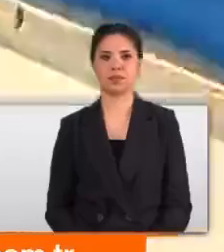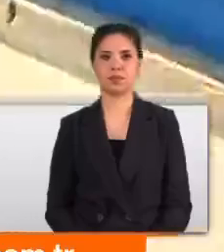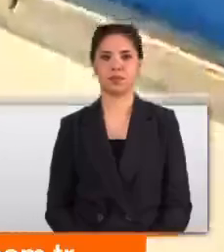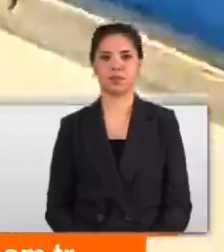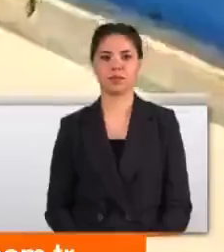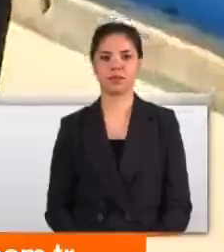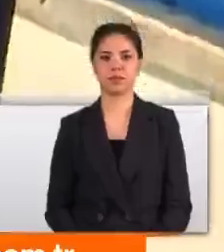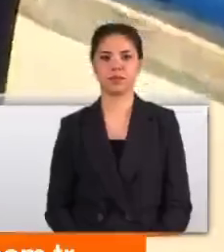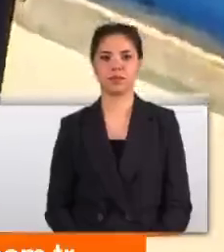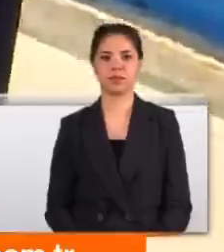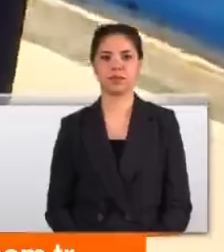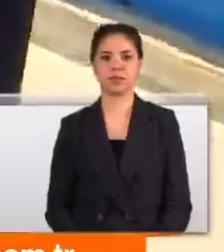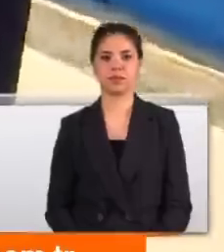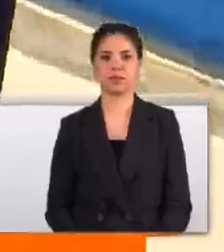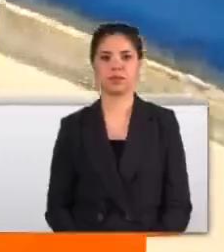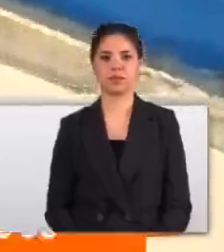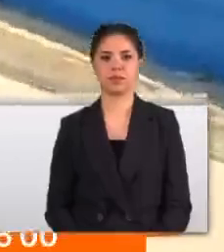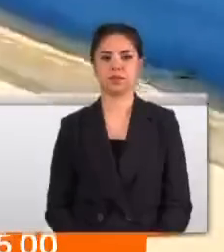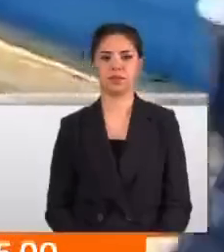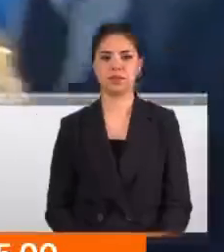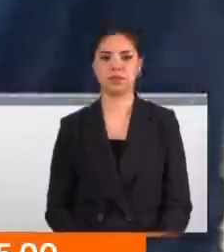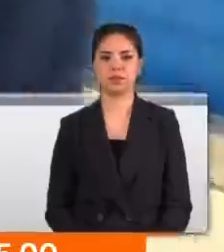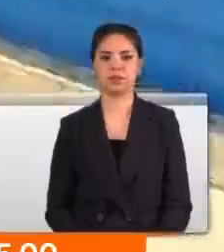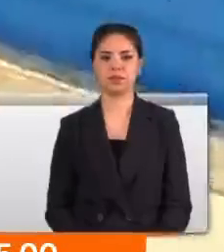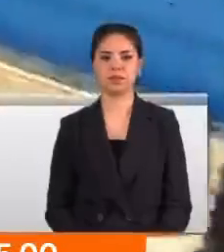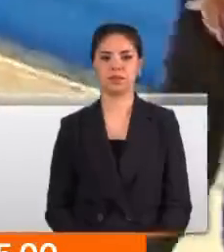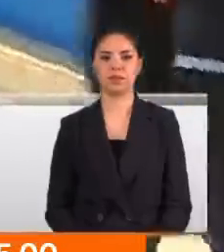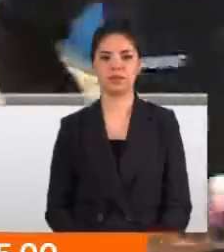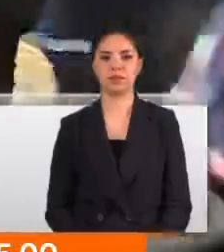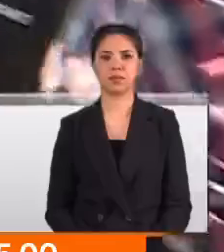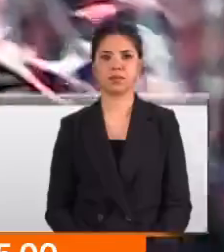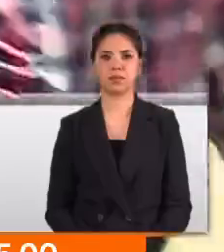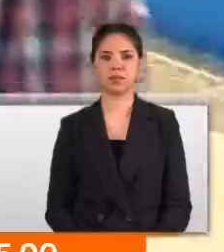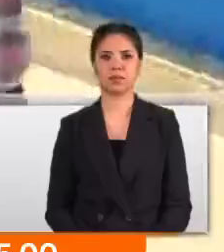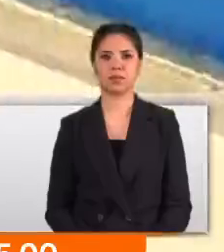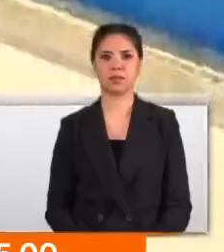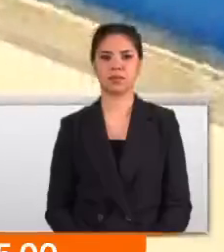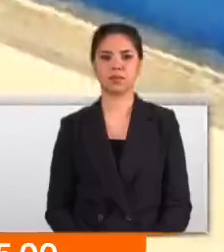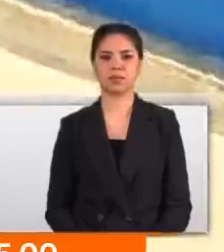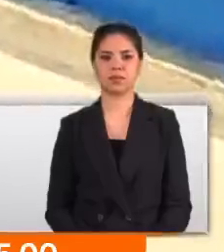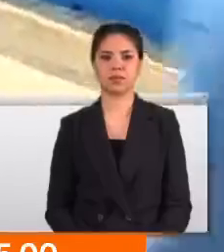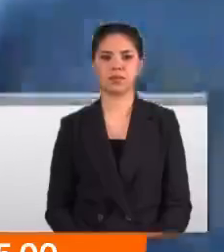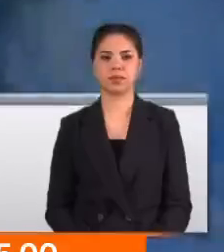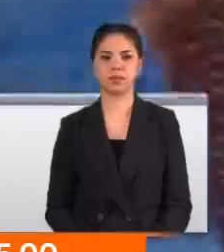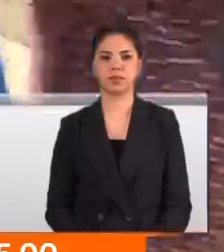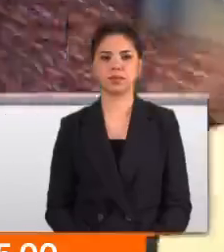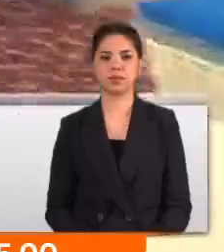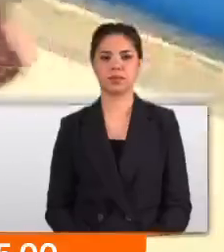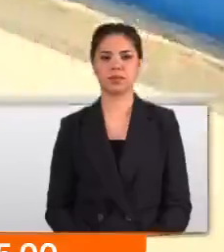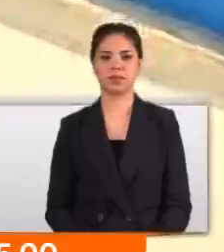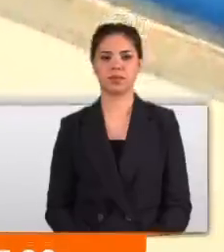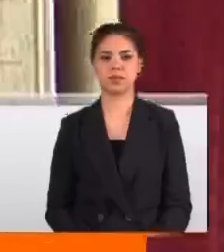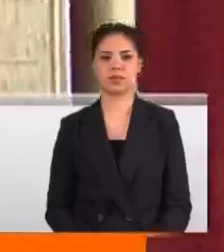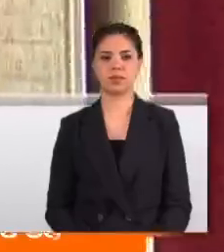kazanacağız. Şimdiki Cumhurbaşkanımız, o zaman belediye başkanı. Sene 94, 29 yıllık fotoğraf. Siz neredesiniz? Ben